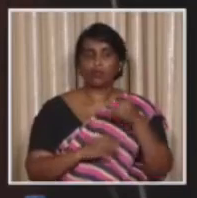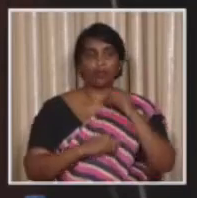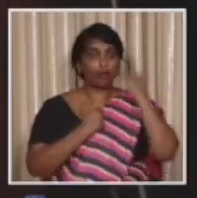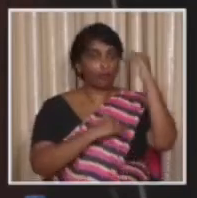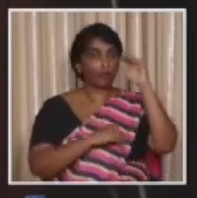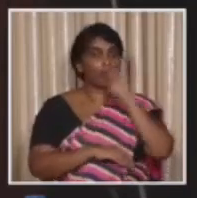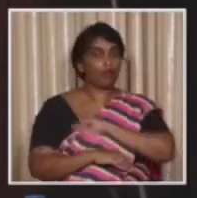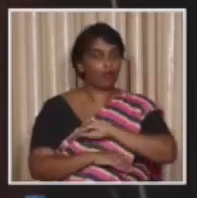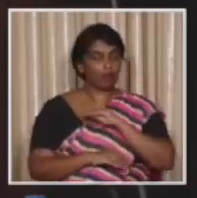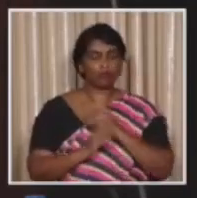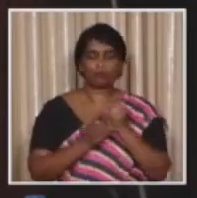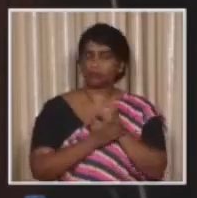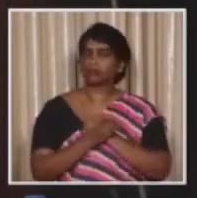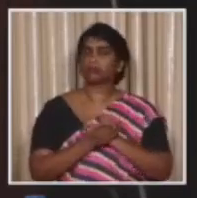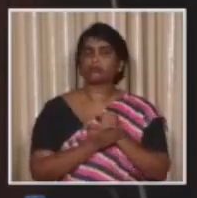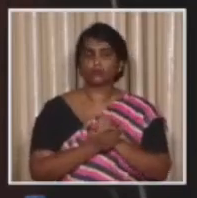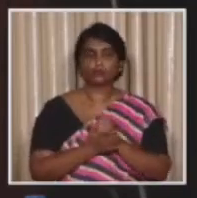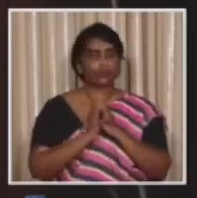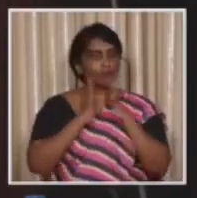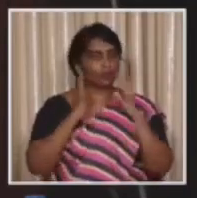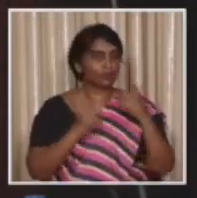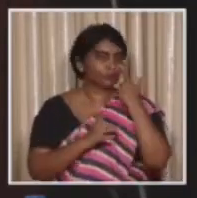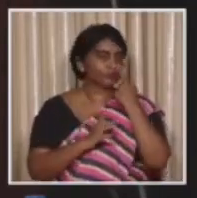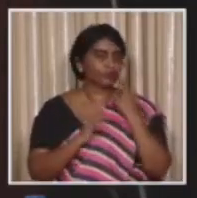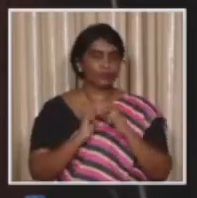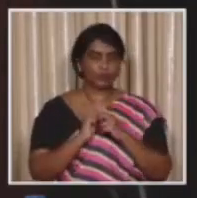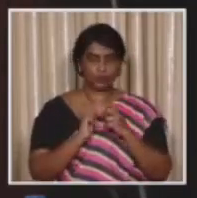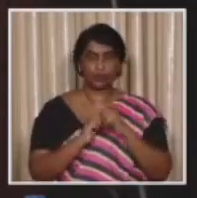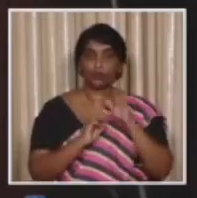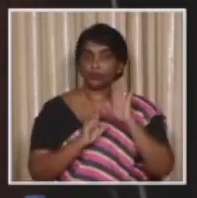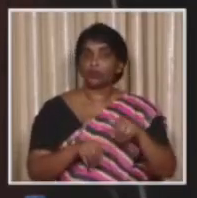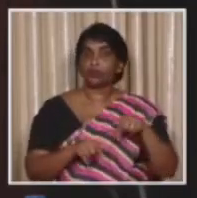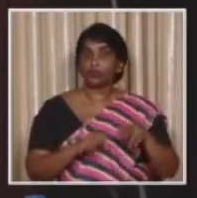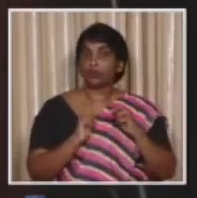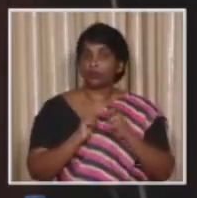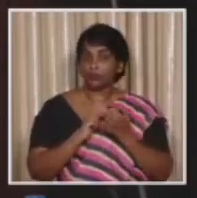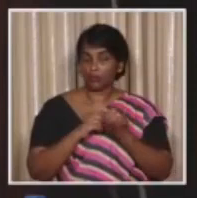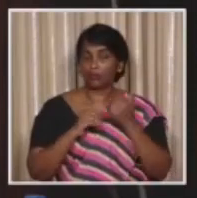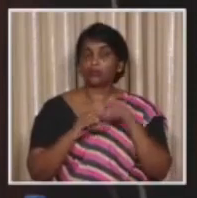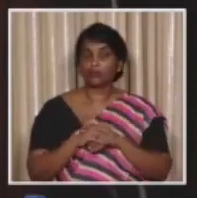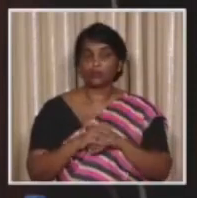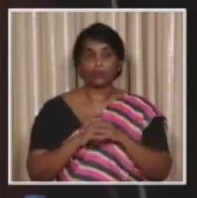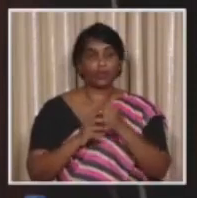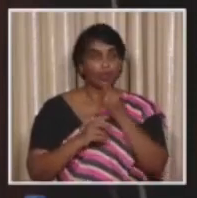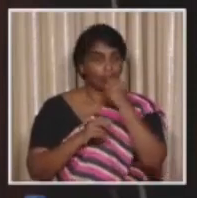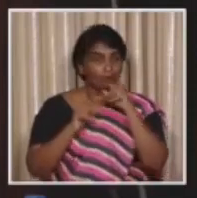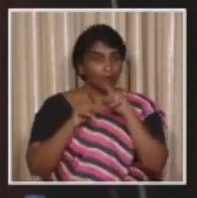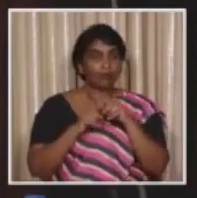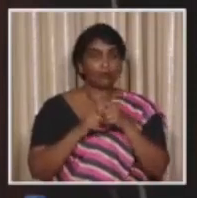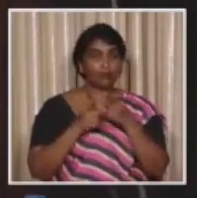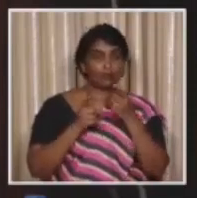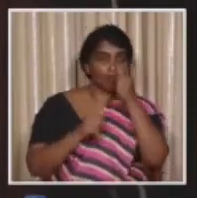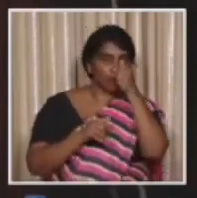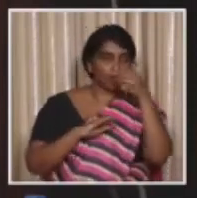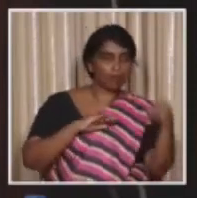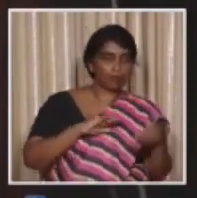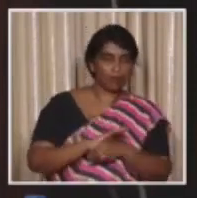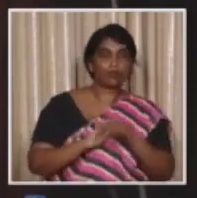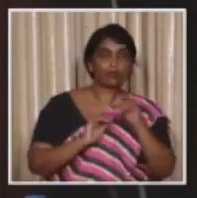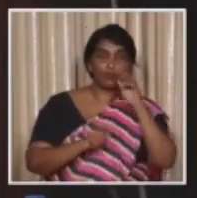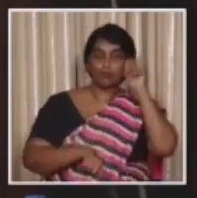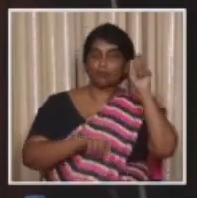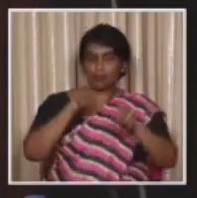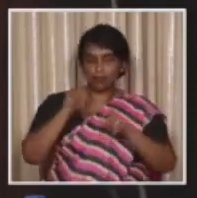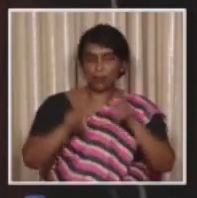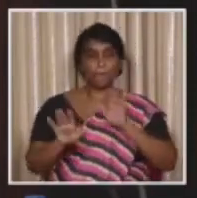ආදායම සම්පූර්ණයෙන්ම බරපතල ඛේදනයේ තත්ත්වයට වෙලා තියෙනවා. ඒ කියන්නේ මේ අර්බුදය තුළ කරුංග කියනුත් ගේම ගහන තත්ත්වයට මේ රටේ ඇතම්